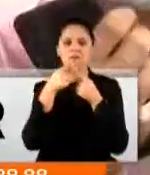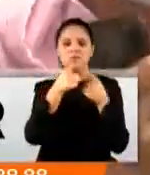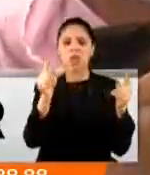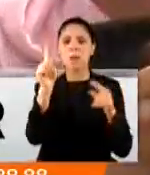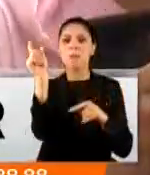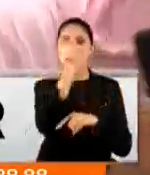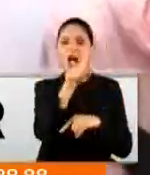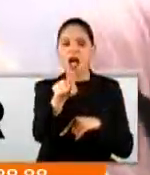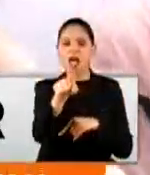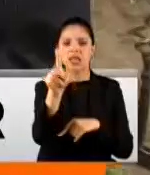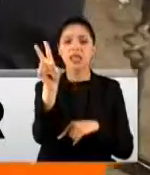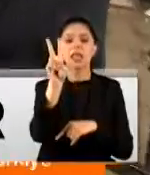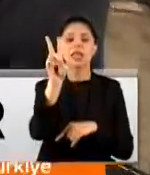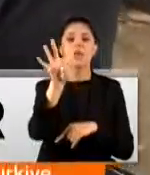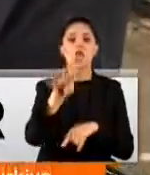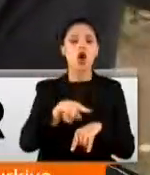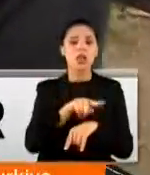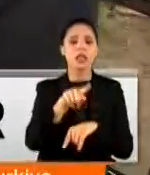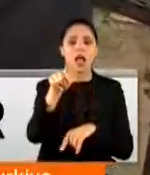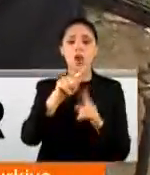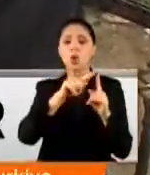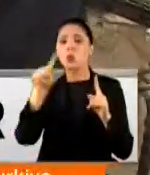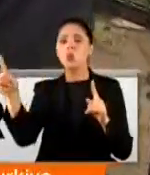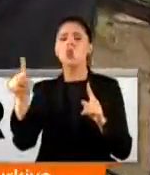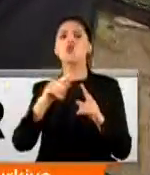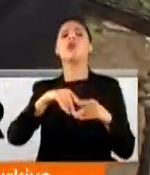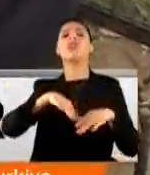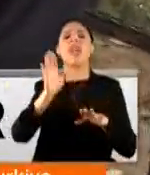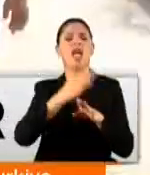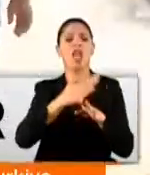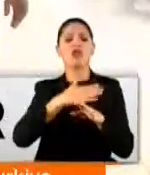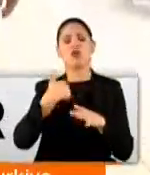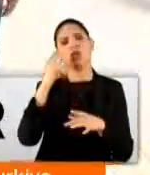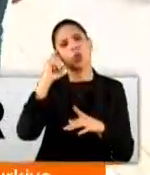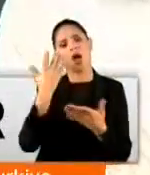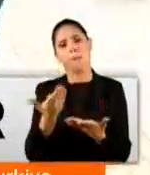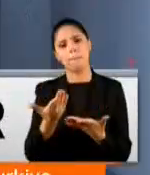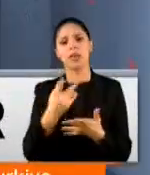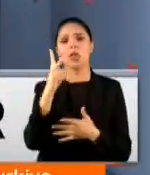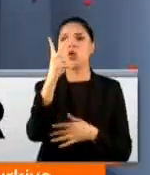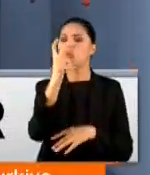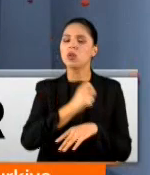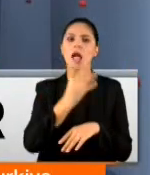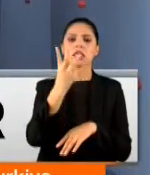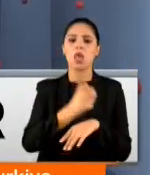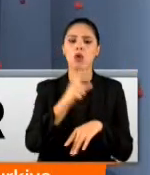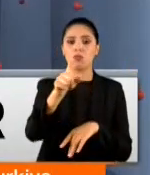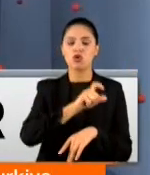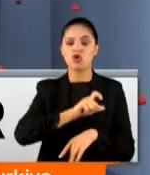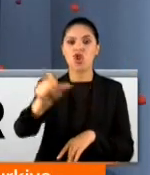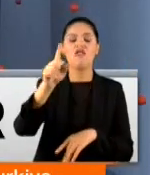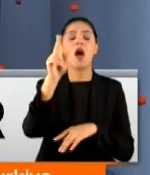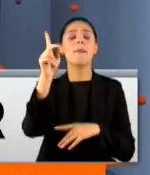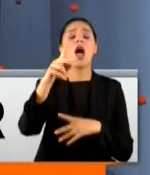bir ay. 24 saat. Yani çok uzun süre yaşamaz diyebiliyorum eşya üzerinde. 3-4 saat. Bu soruya cevap